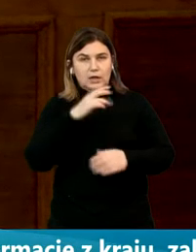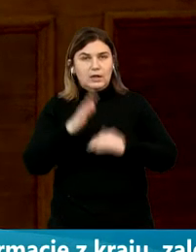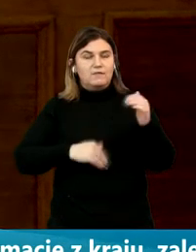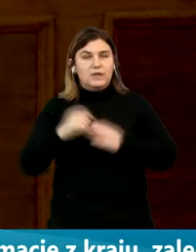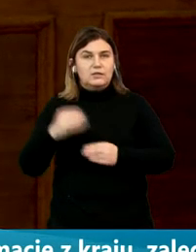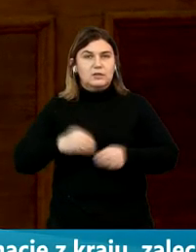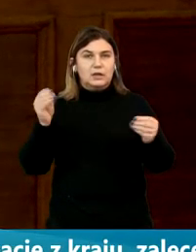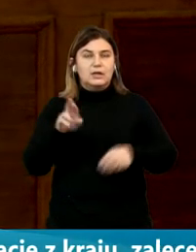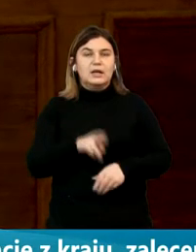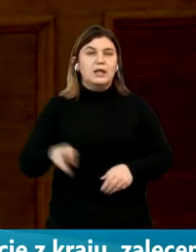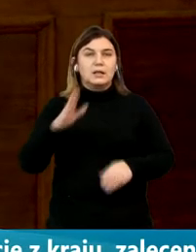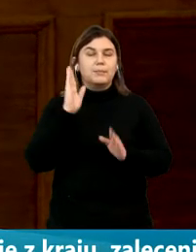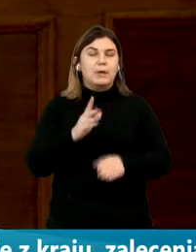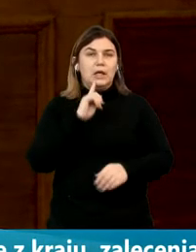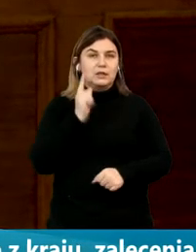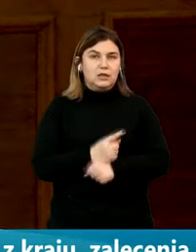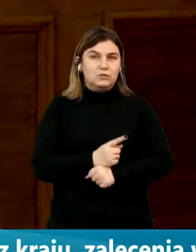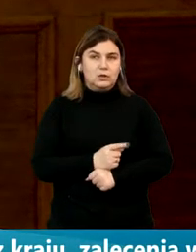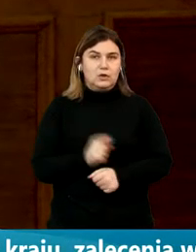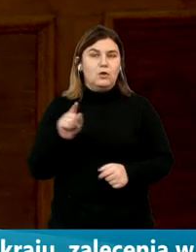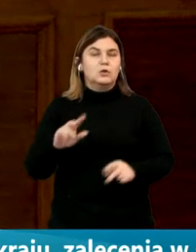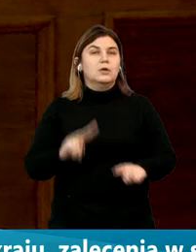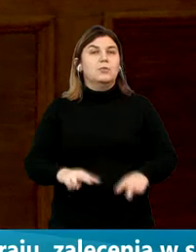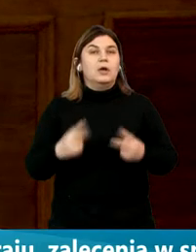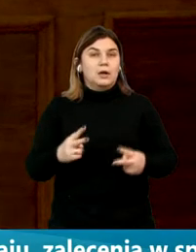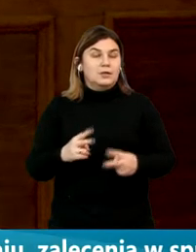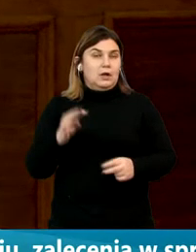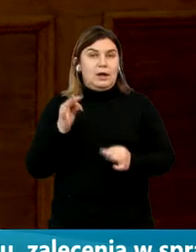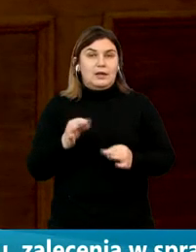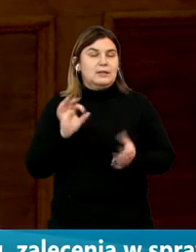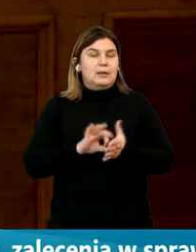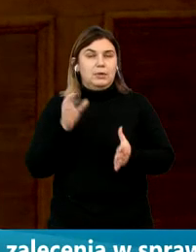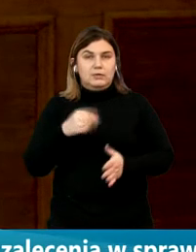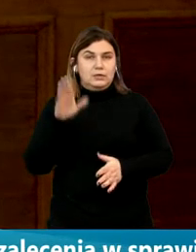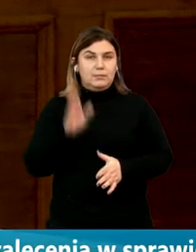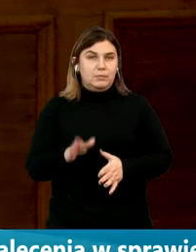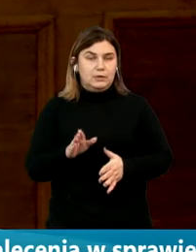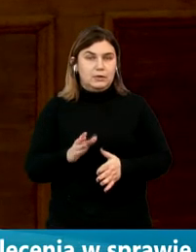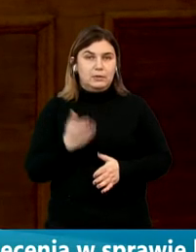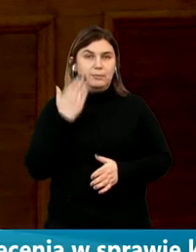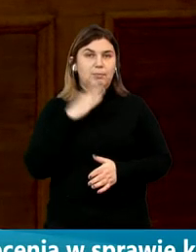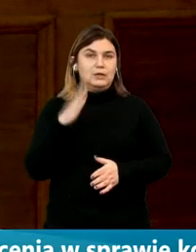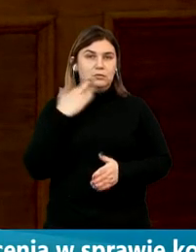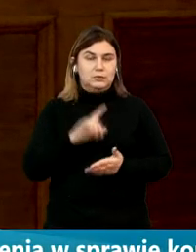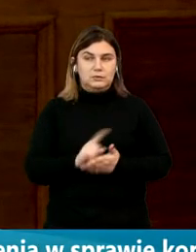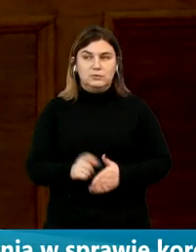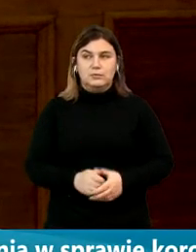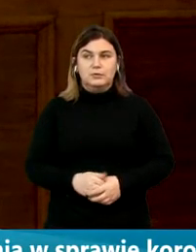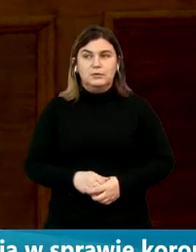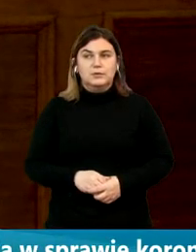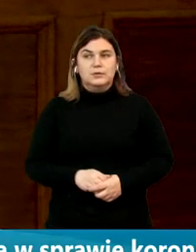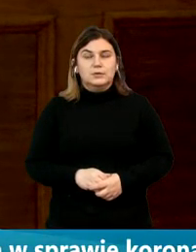wspólnie z radnymi będziemy decydowali o ich przeznaczeniu, ale na pewno nie nastąpi to bardzo, bardzo szybko.